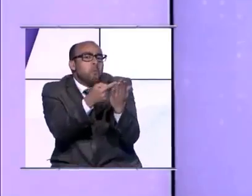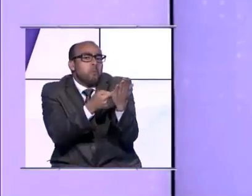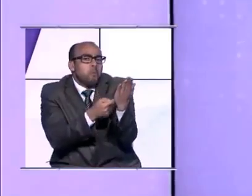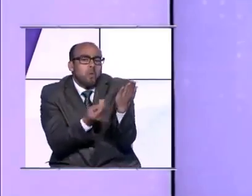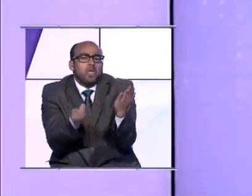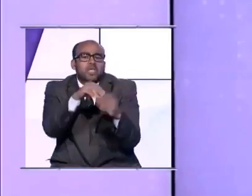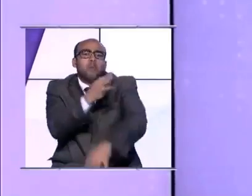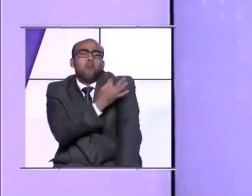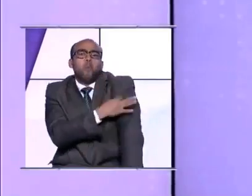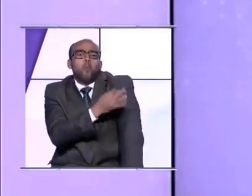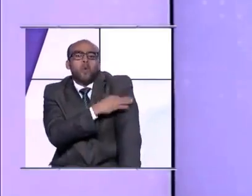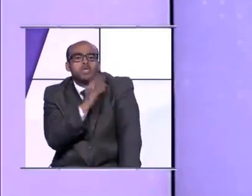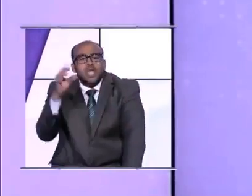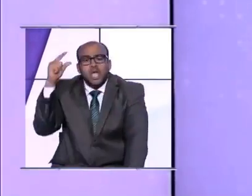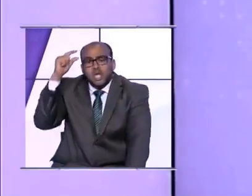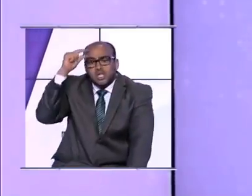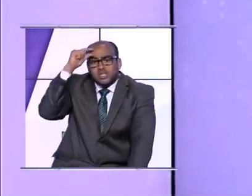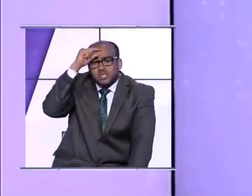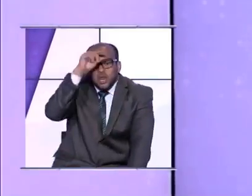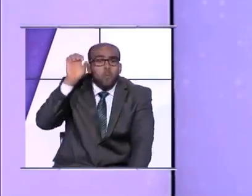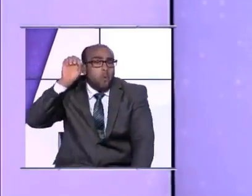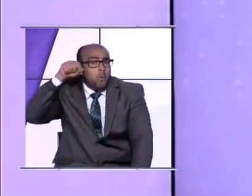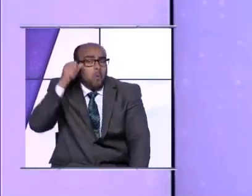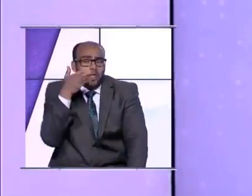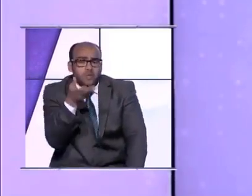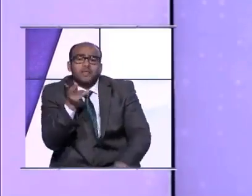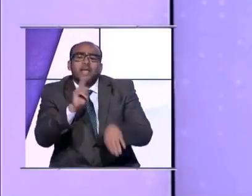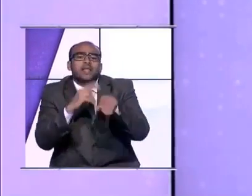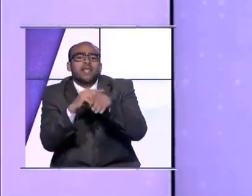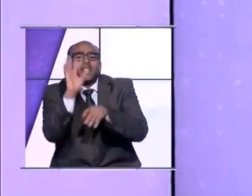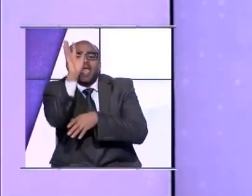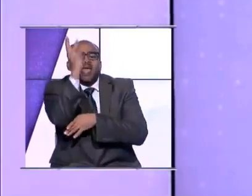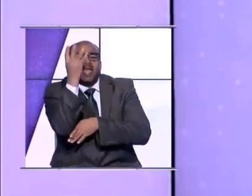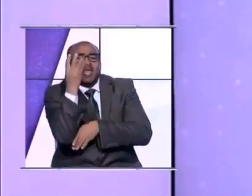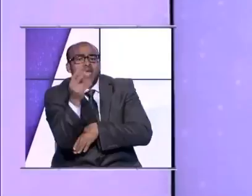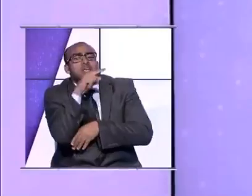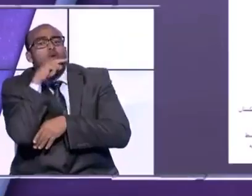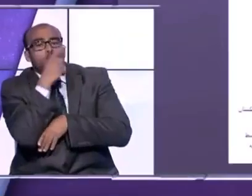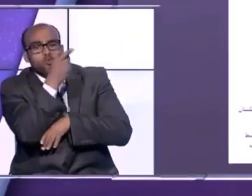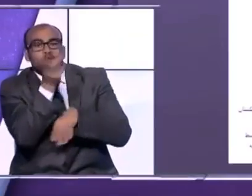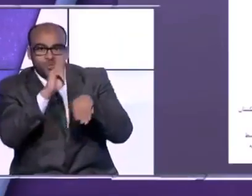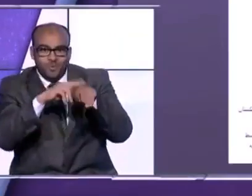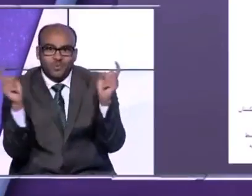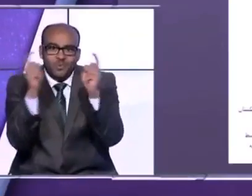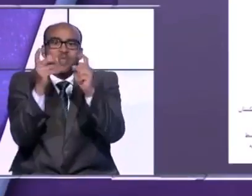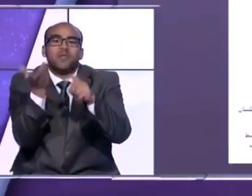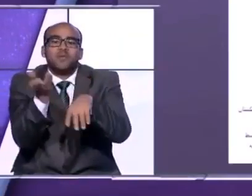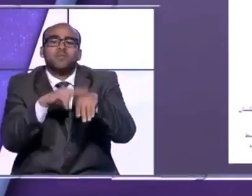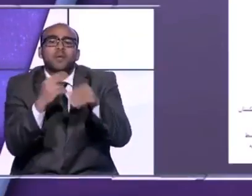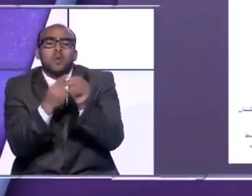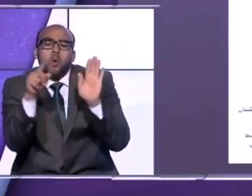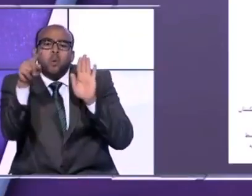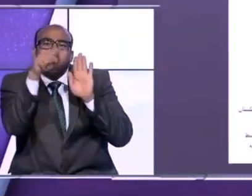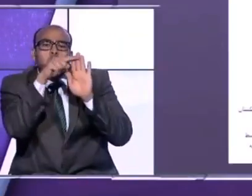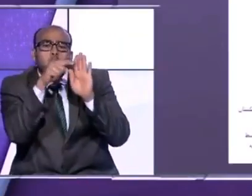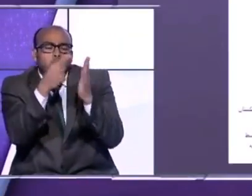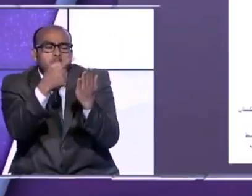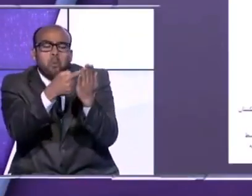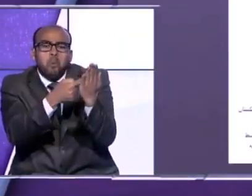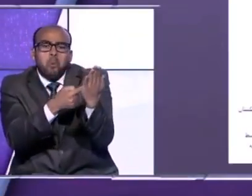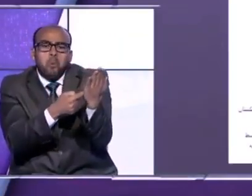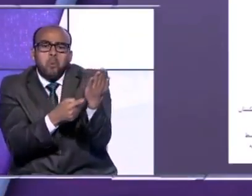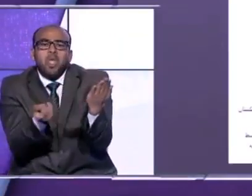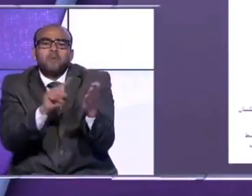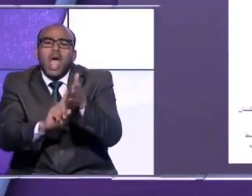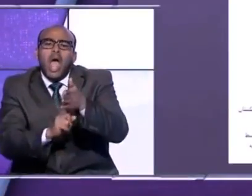من صربيا وأوزبكستان استعدادا لنهائيات كأس العالم بروسيا. وكما كان منتظرا منح رونار فرصة المشاركة لأول